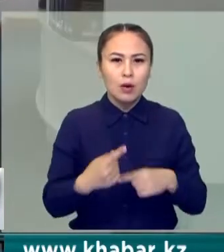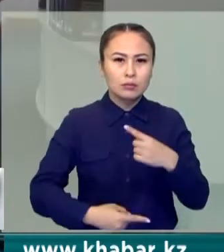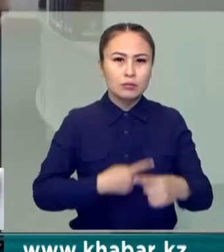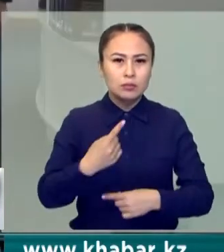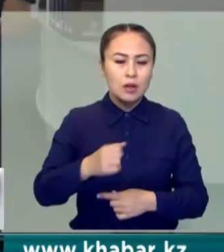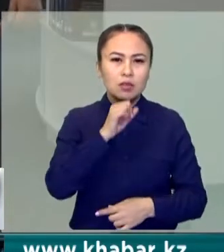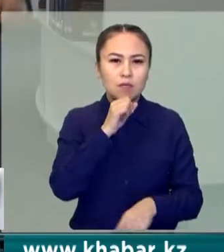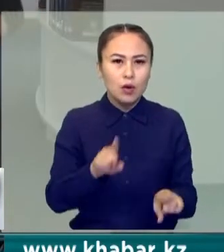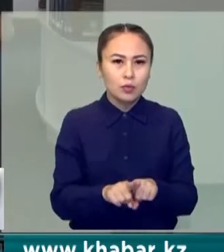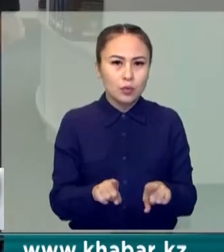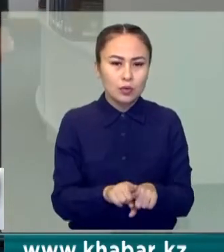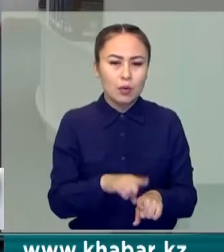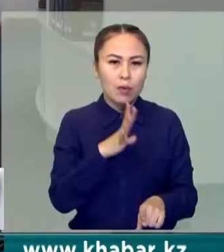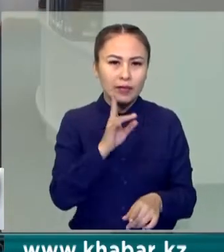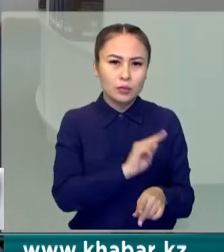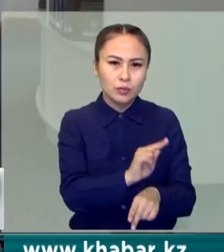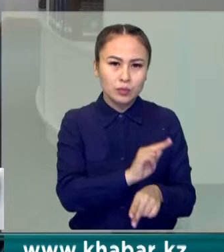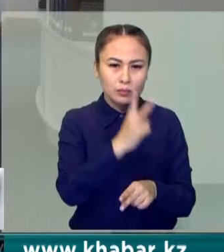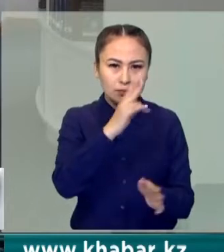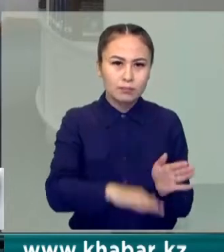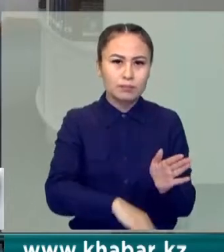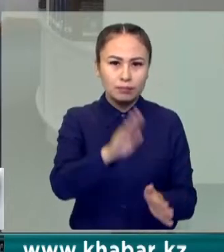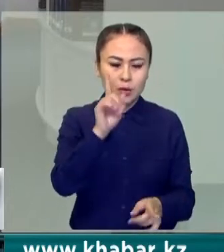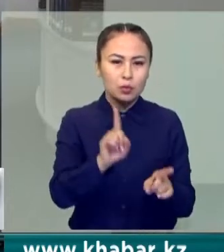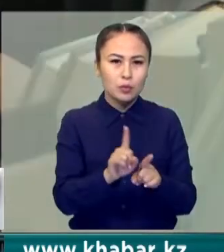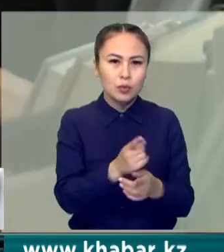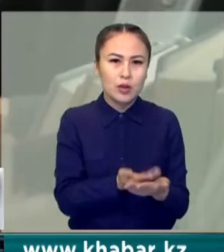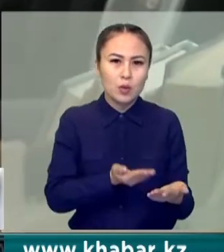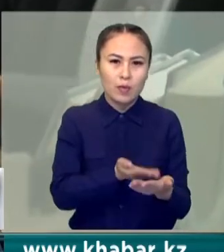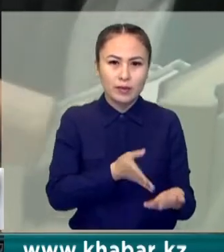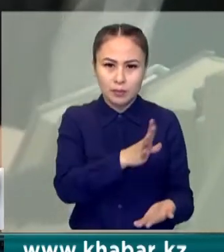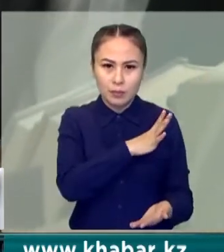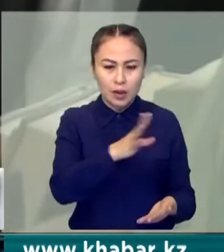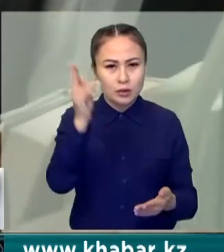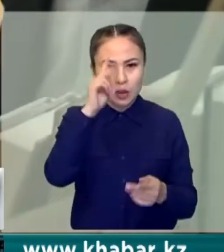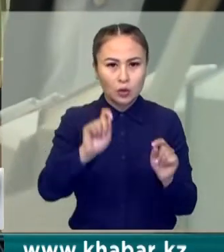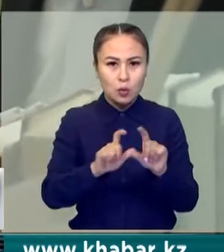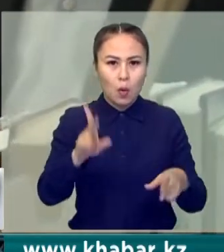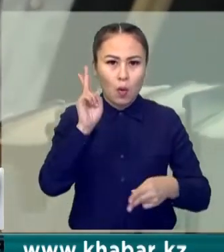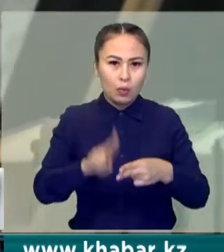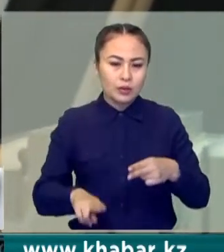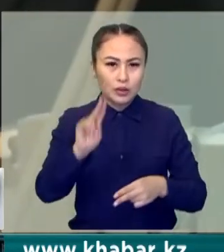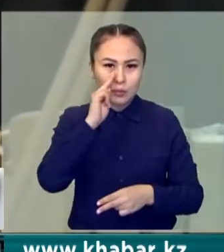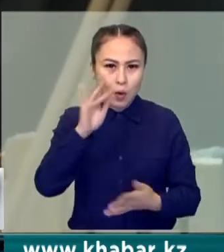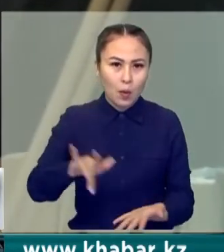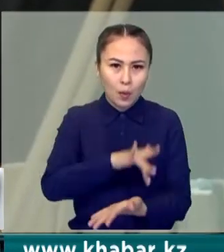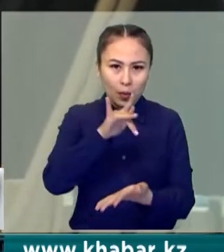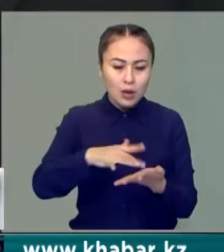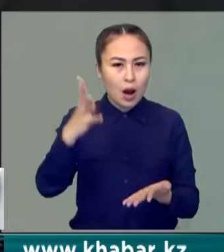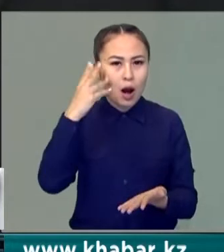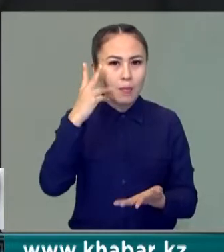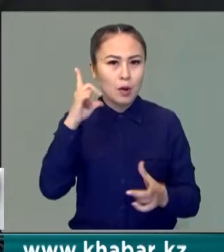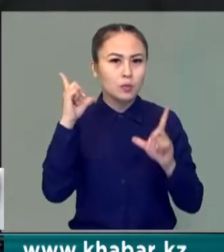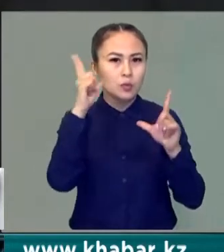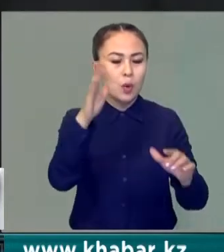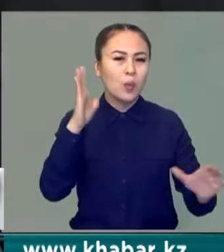арнаған жан. Немересінің зеректігін жастайынан байқап, ғылым жолына баулыпты. Орта мектепті Шымкент қаласында аяқтаған ол, Алматыдағы Әл-Фараби атындағы